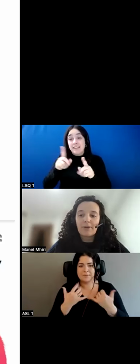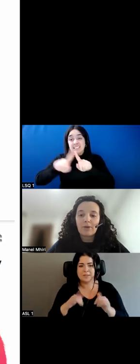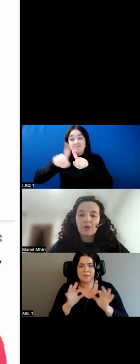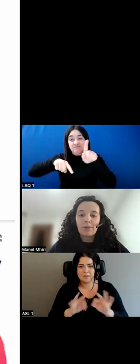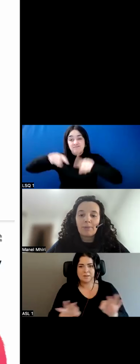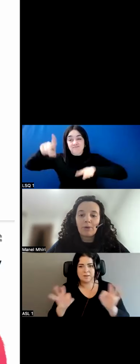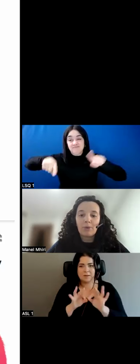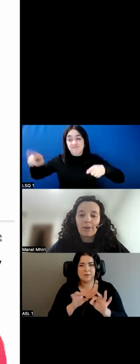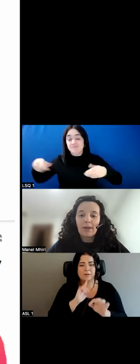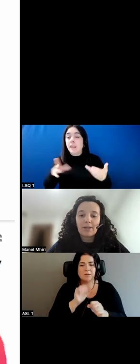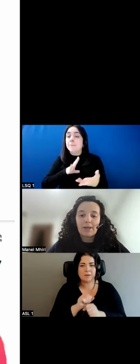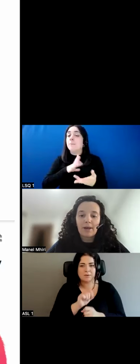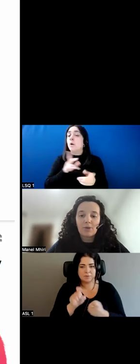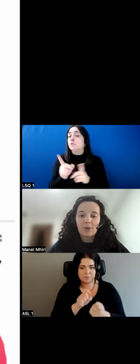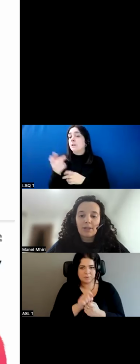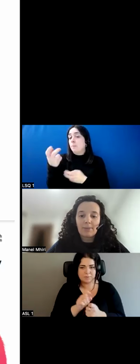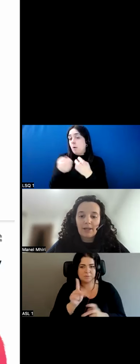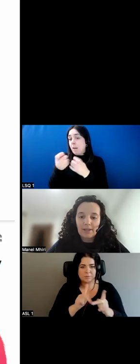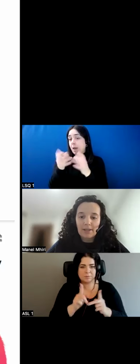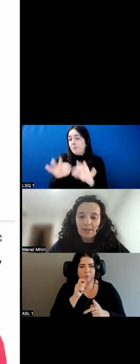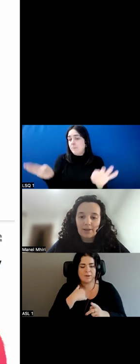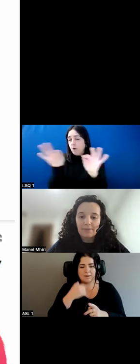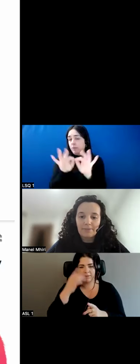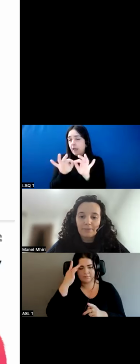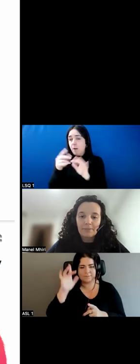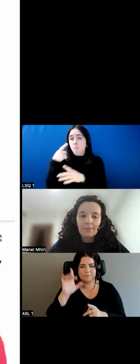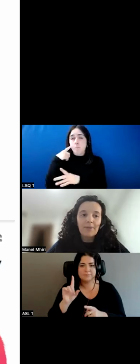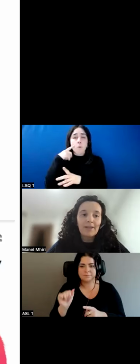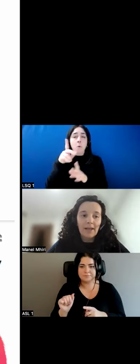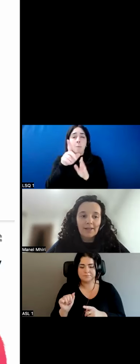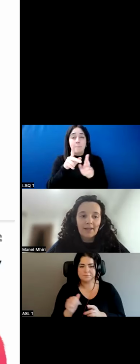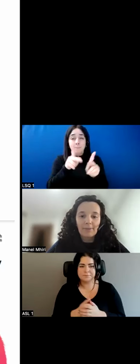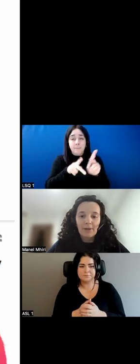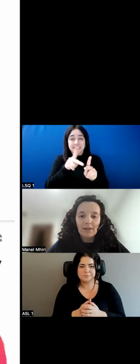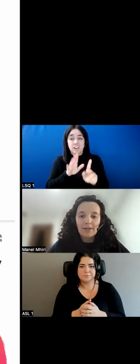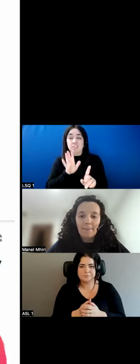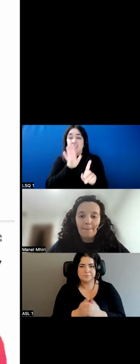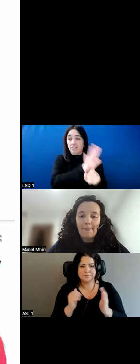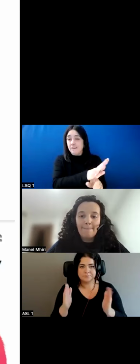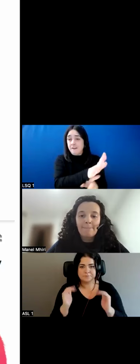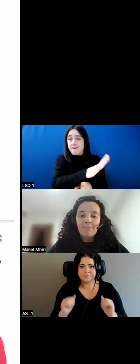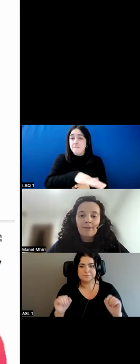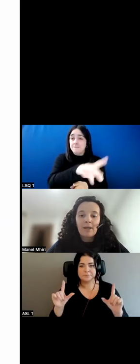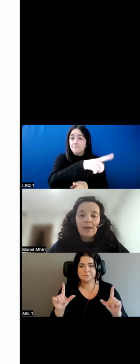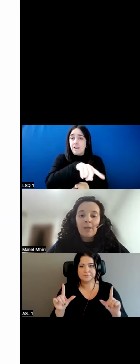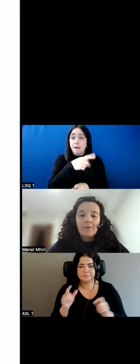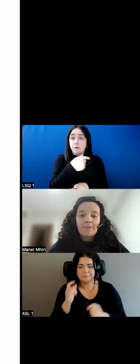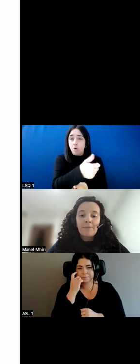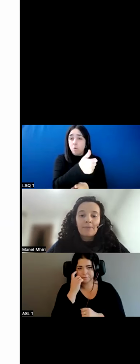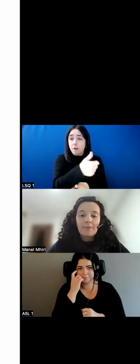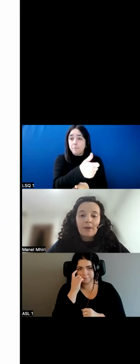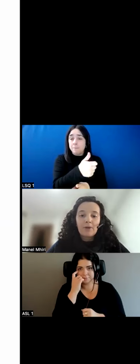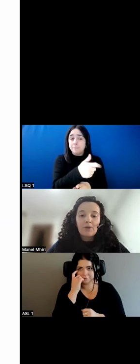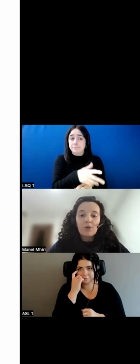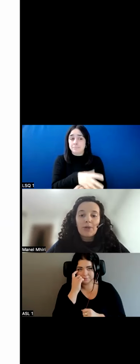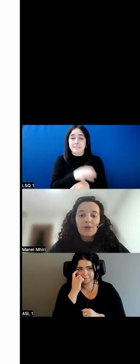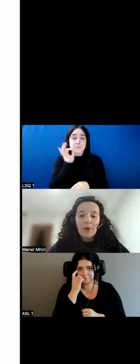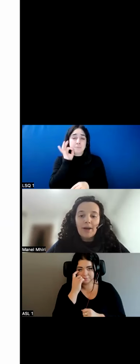sont particulièrement importants et spécifiques aux personnes ayant une déficience intellectuelle. Diapo suivante.